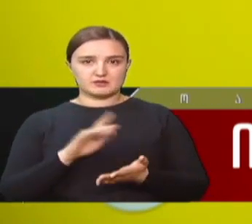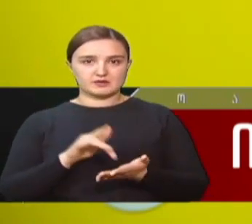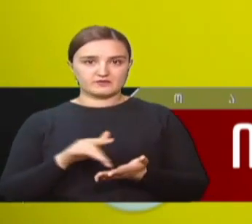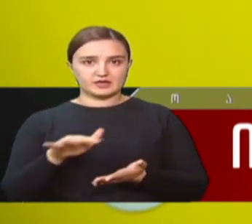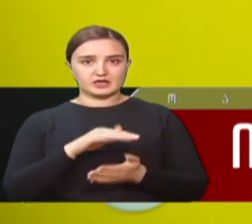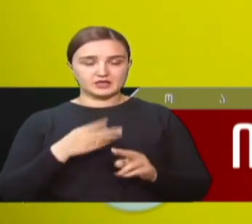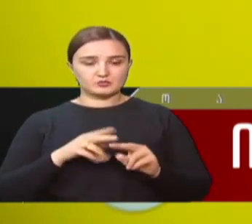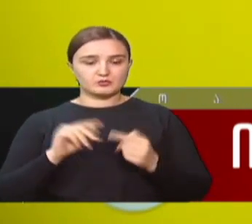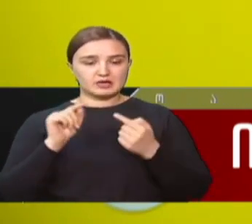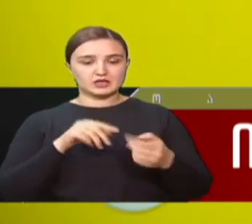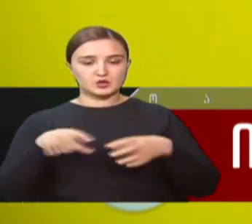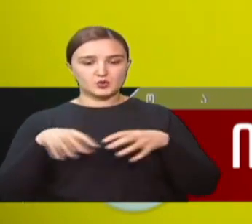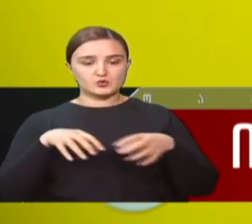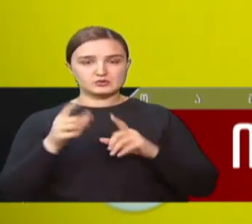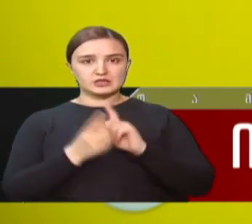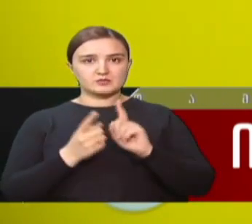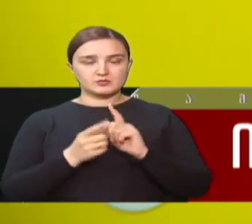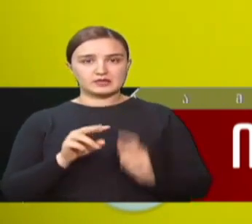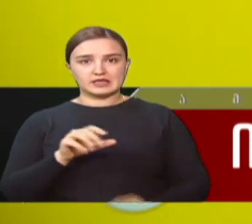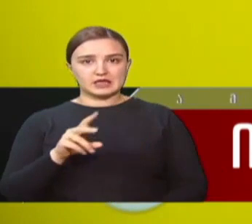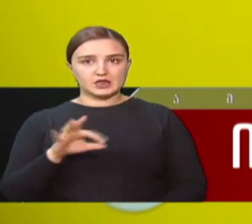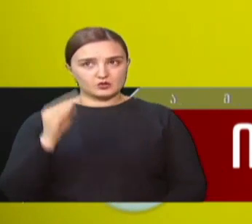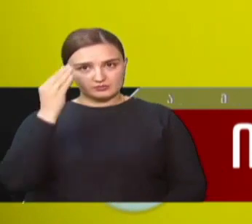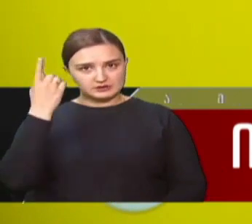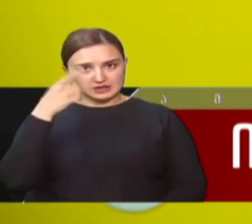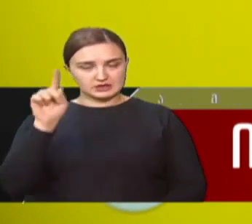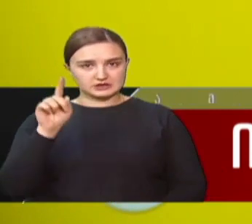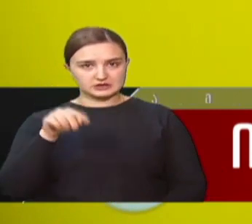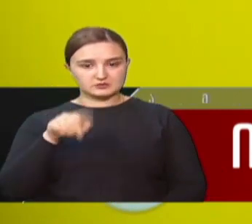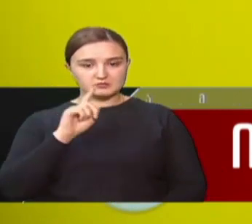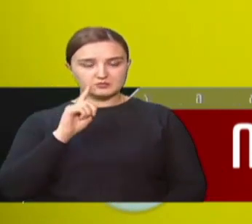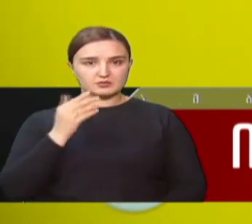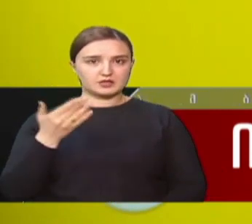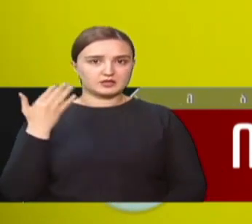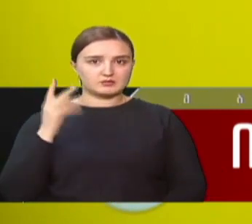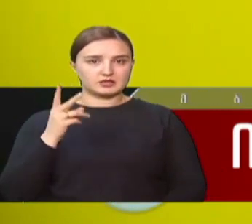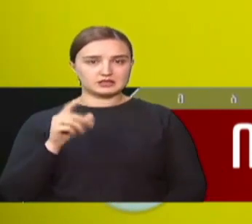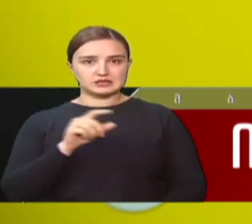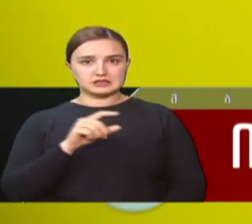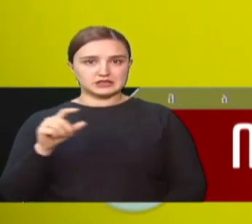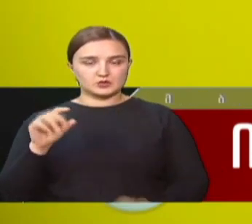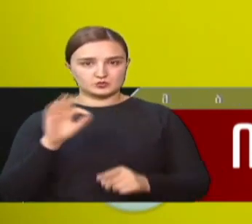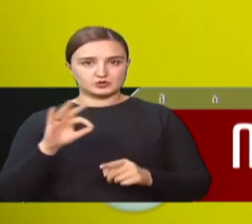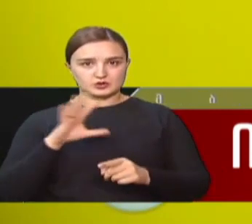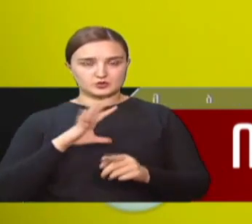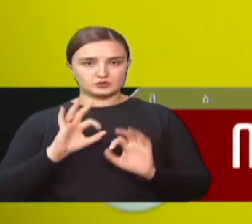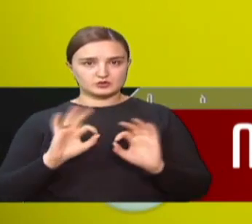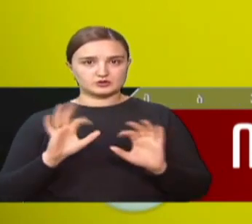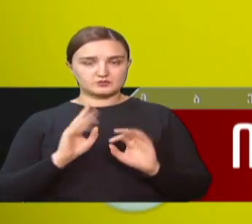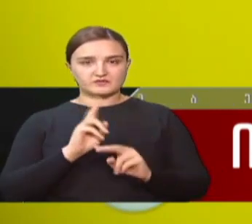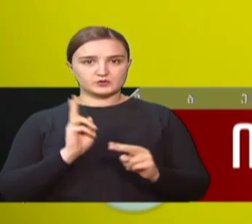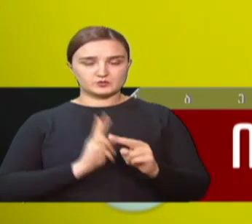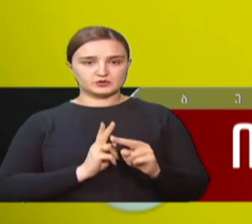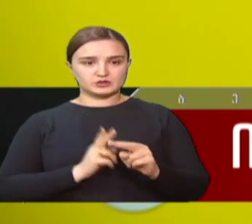ამიტომ ანტიკორუფციული რეფორმა ლელომ დააინიცირა ჯერ კიდევ მანამდე, სანამ კანდიდატის სტატუსზე იყო საუბარი. ვინ უშრიდა